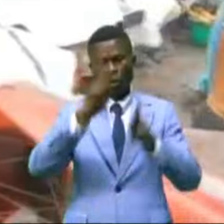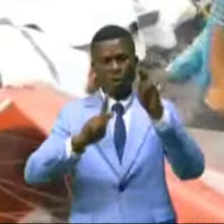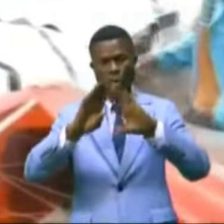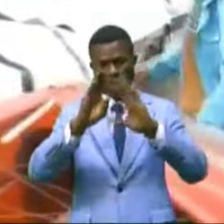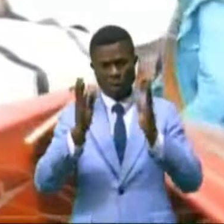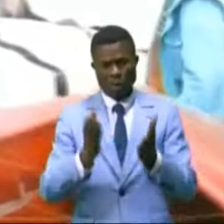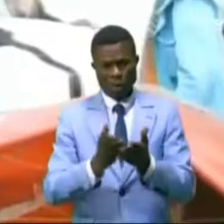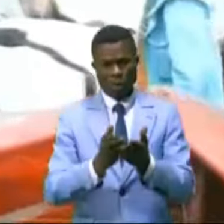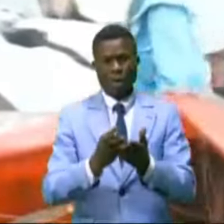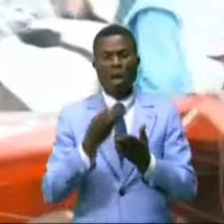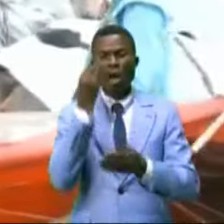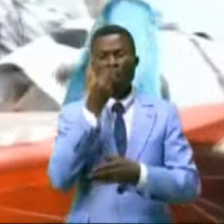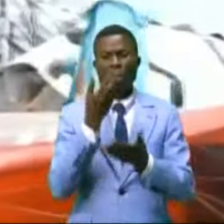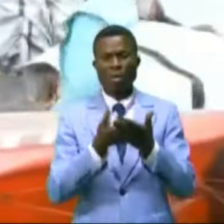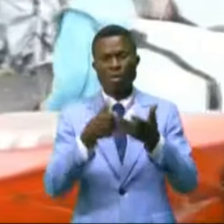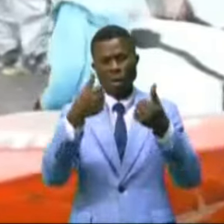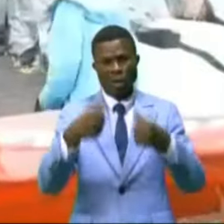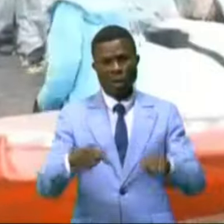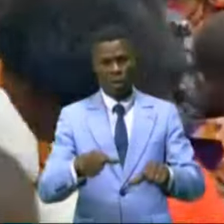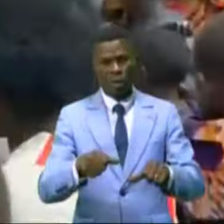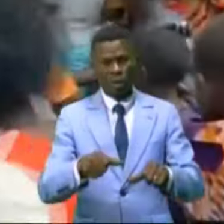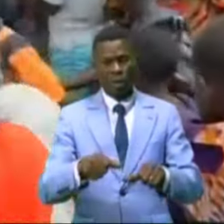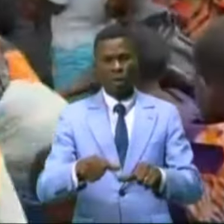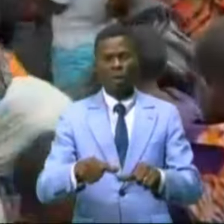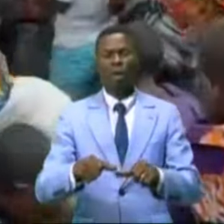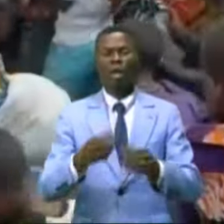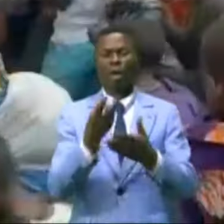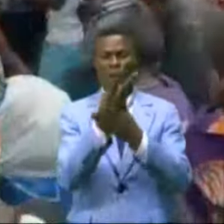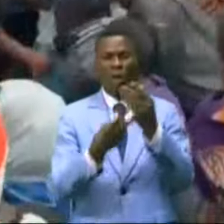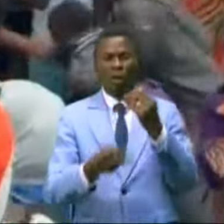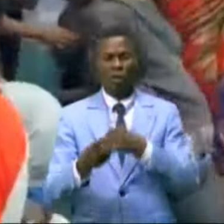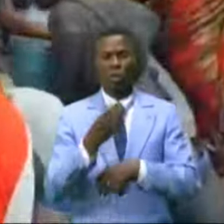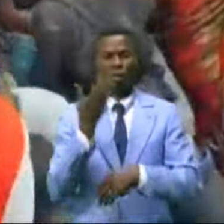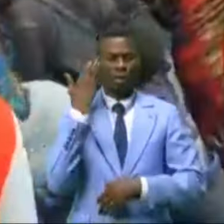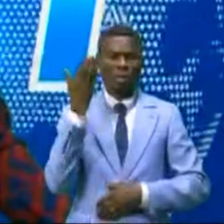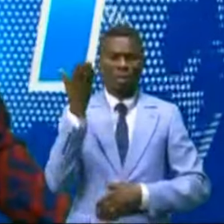C slogan demeur l'action du couple